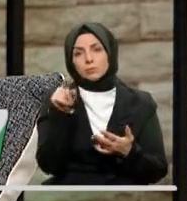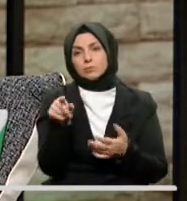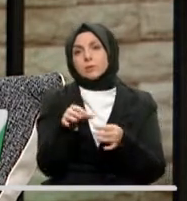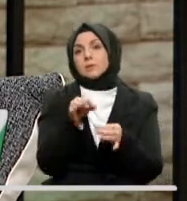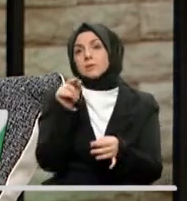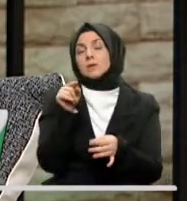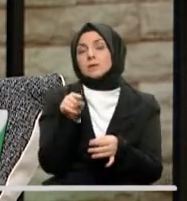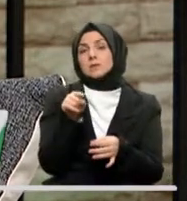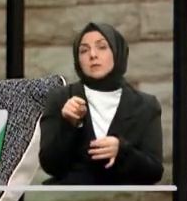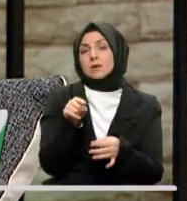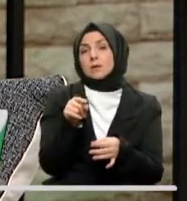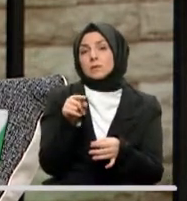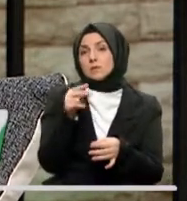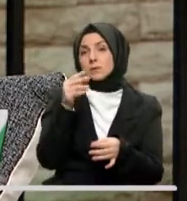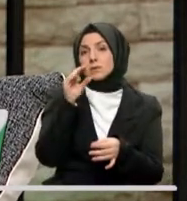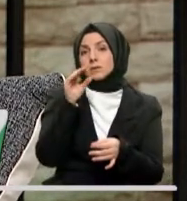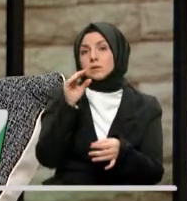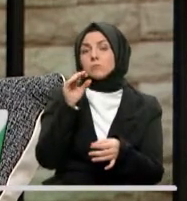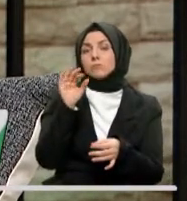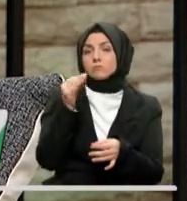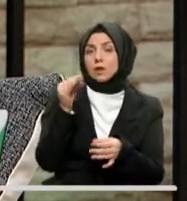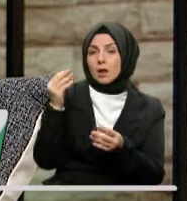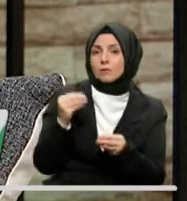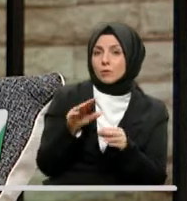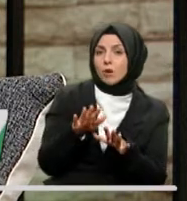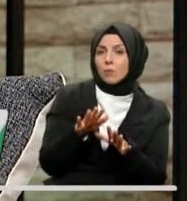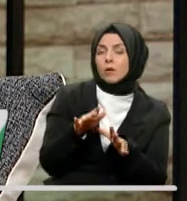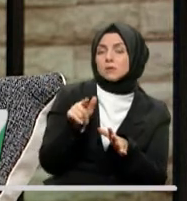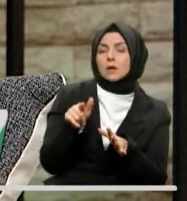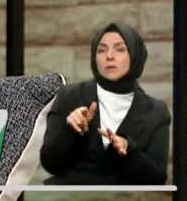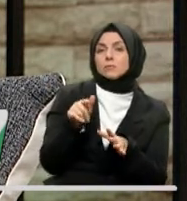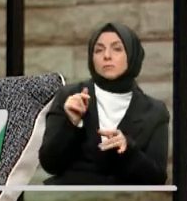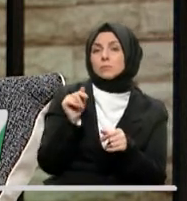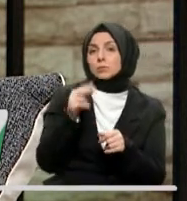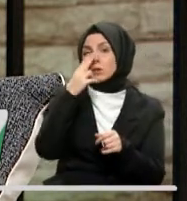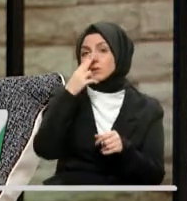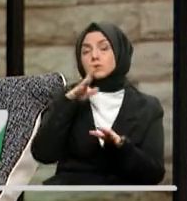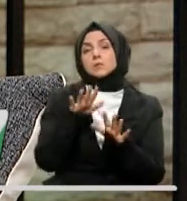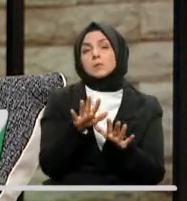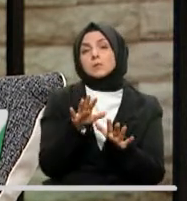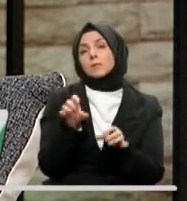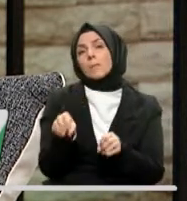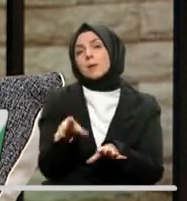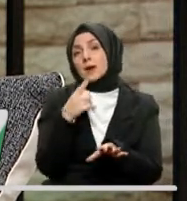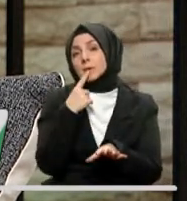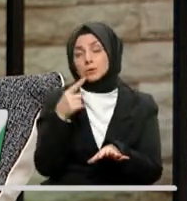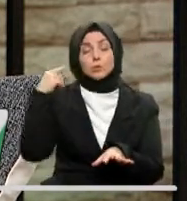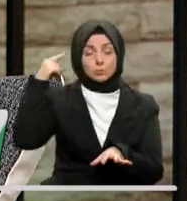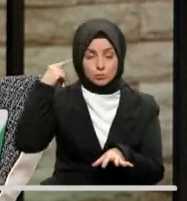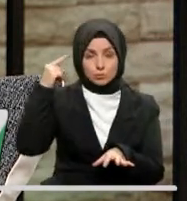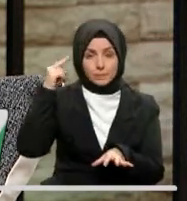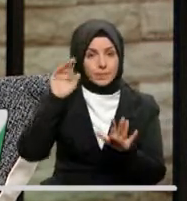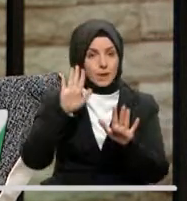bu değeri hak etmiyor muyum Evet sen o değersiz noktada kalbel bu noktada uygulayacağız bu özellikle ikili